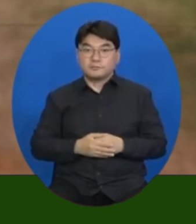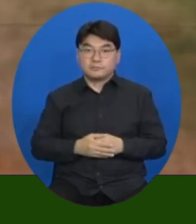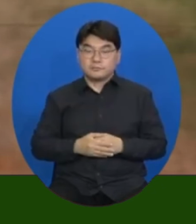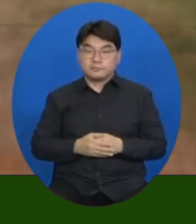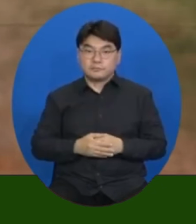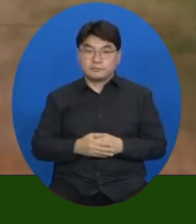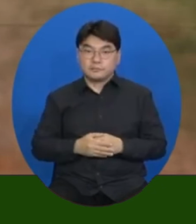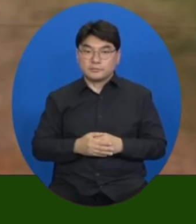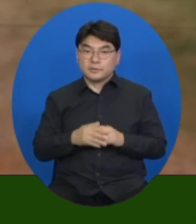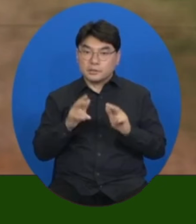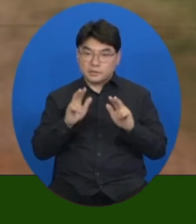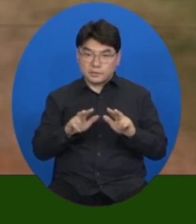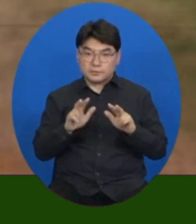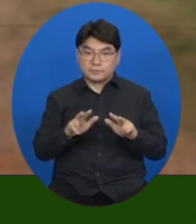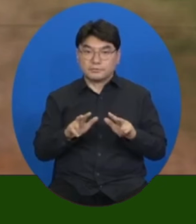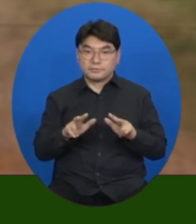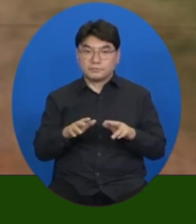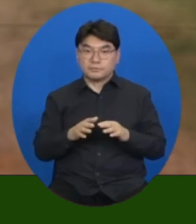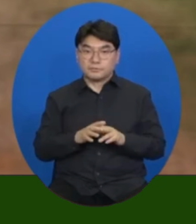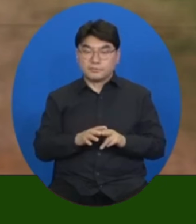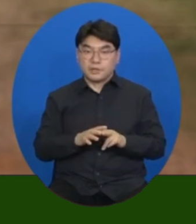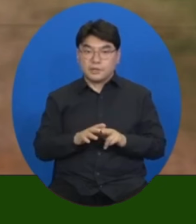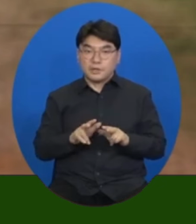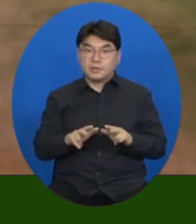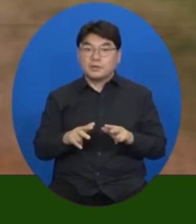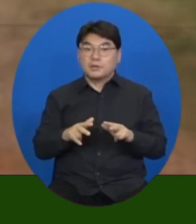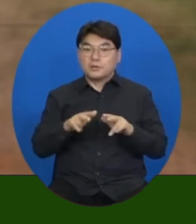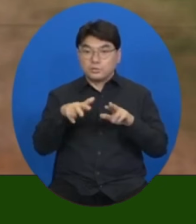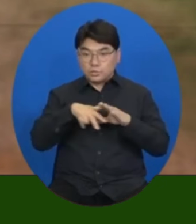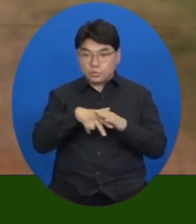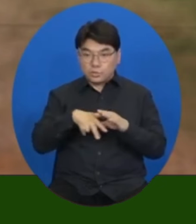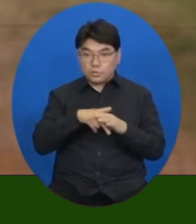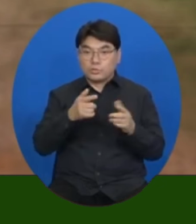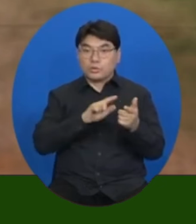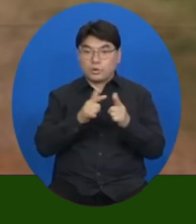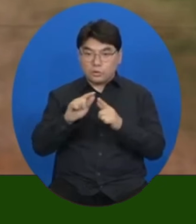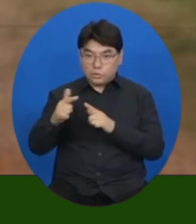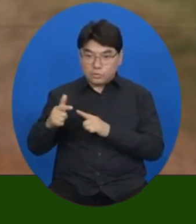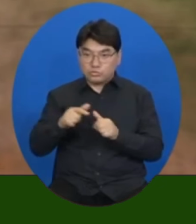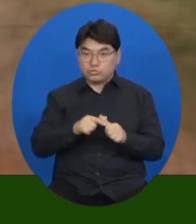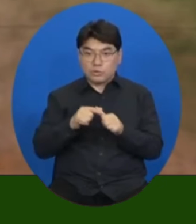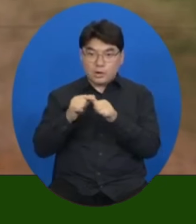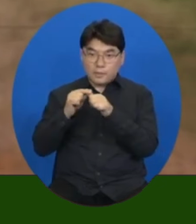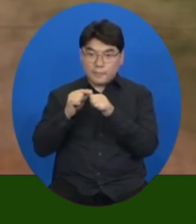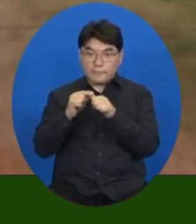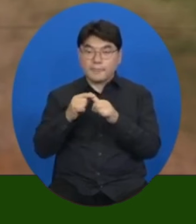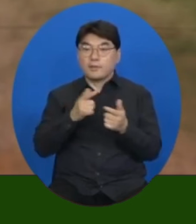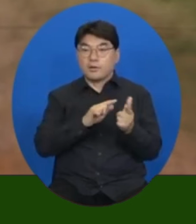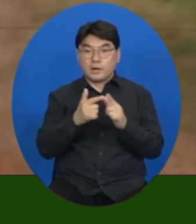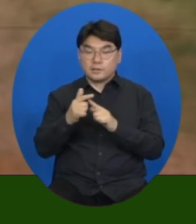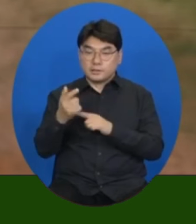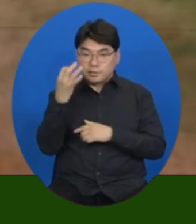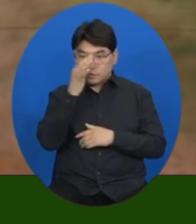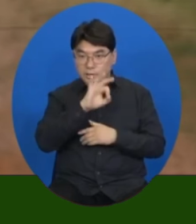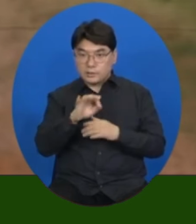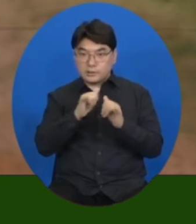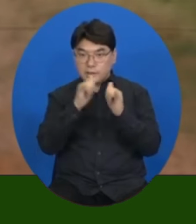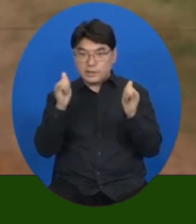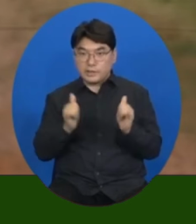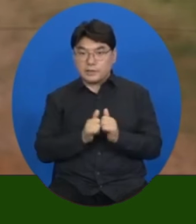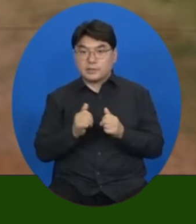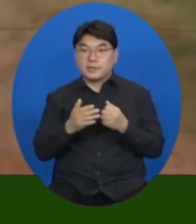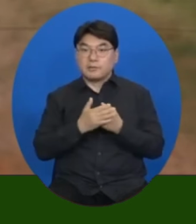된 사회가 되었으니 그렇게 해서는 안된다라고 하는 거예요 근데 성경 가만히 읽어보면 그것이 얼마나 잘못된